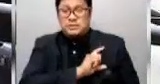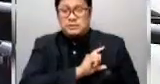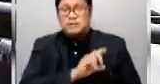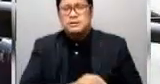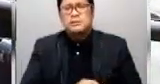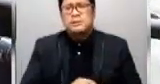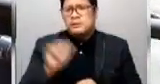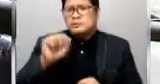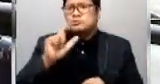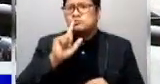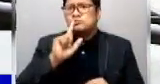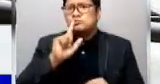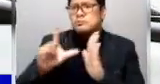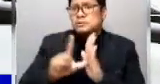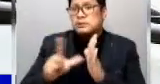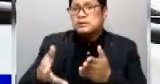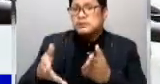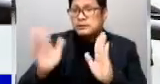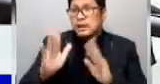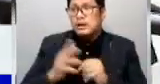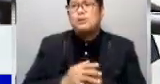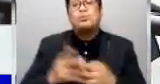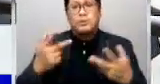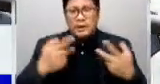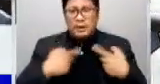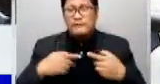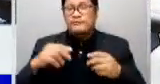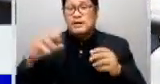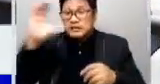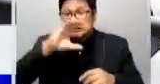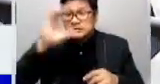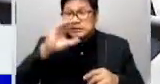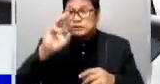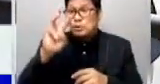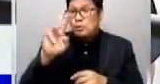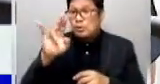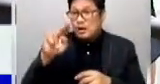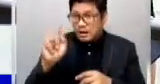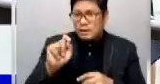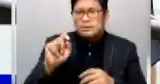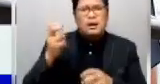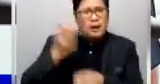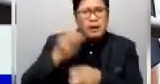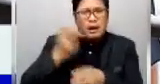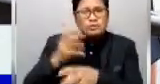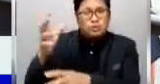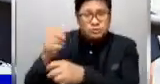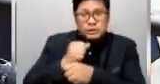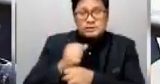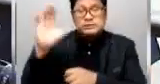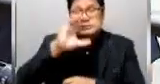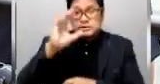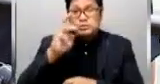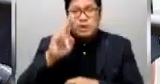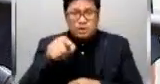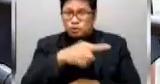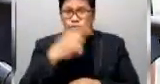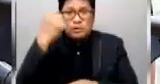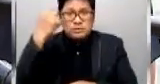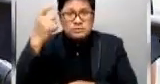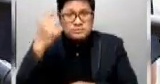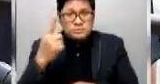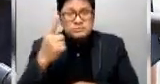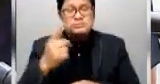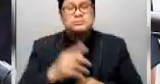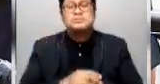because they are covered with search warrant. Kung alam nyo kung paano kahirap magkuha ng search warrant, ay maintindihan nyo. No? You have to